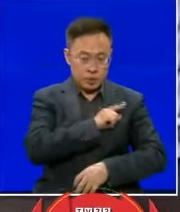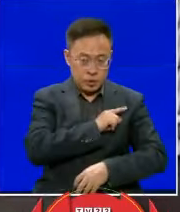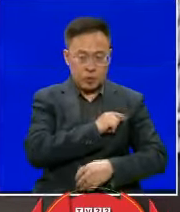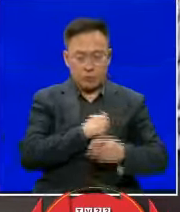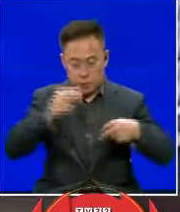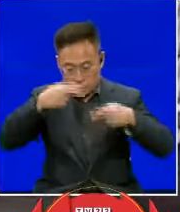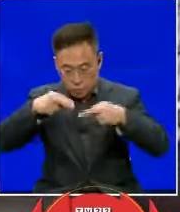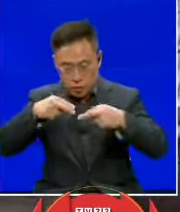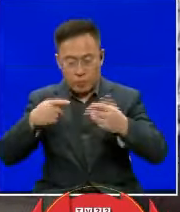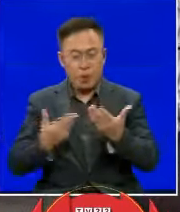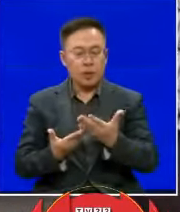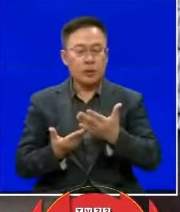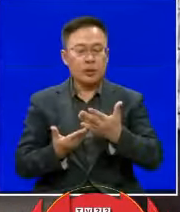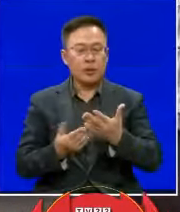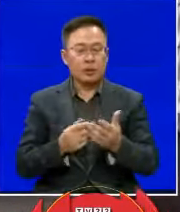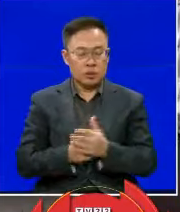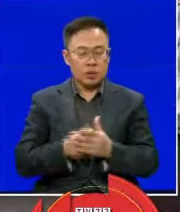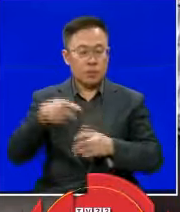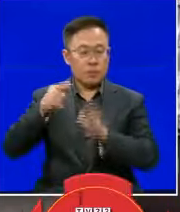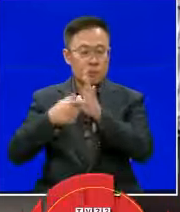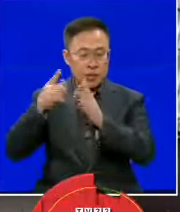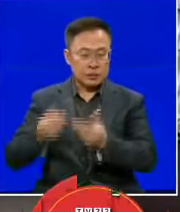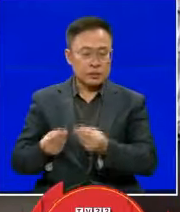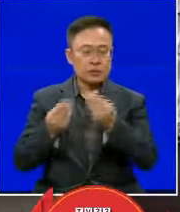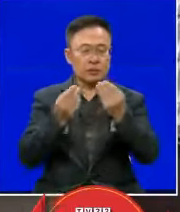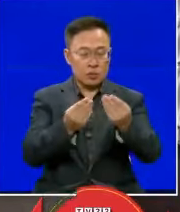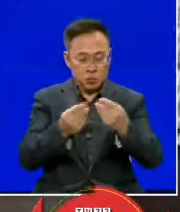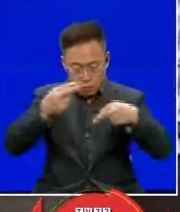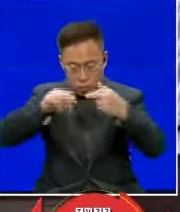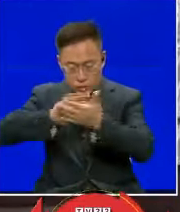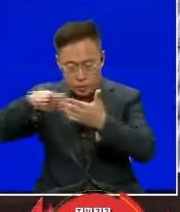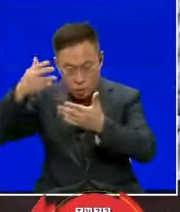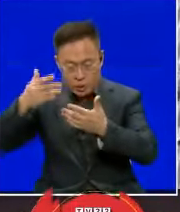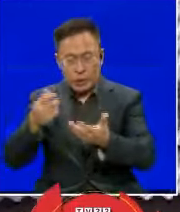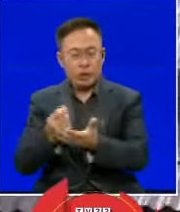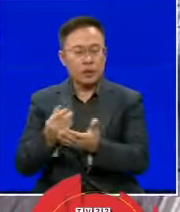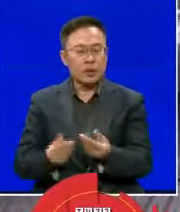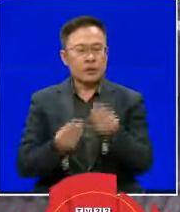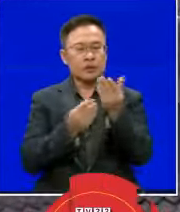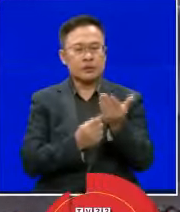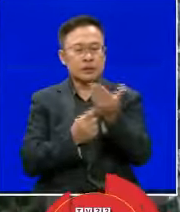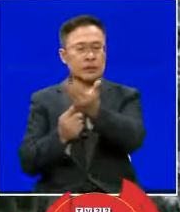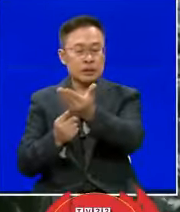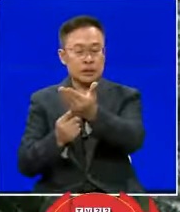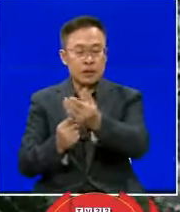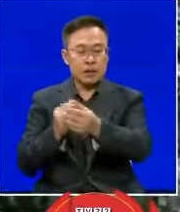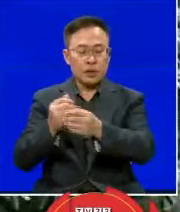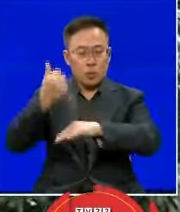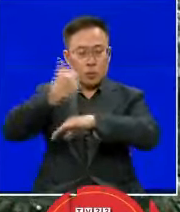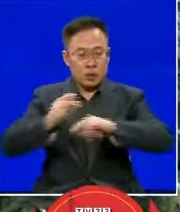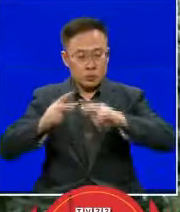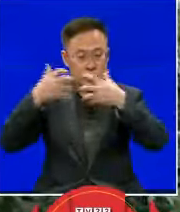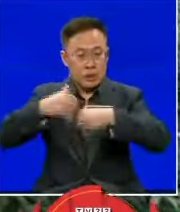เนี่ยเป็นคนทำเสนอความเห็นฮะในการโยกย้ายมาให้กับรัฐมนตรีว่าการเพื่อให้รัฐมนตรีว่าการเสนอไปที่คณะรัฐมนตรี